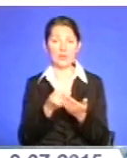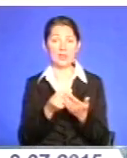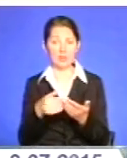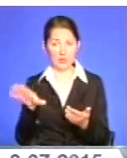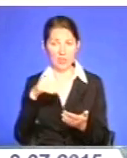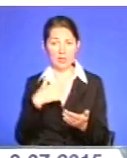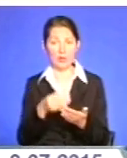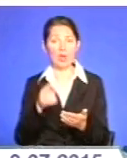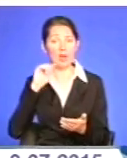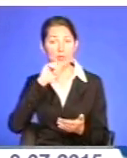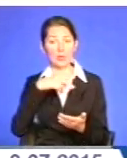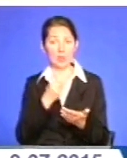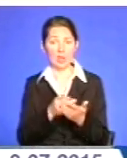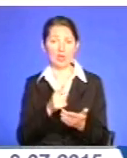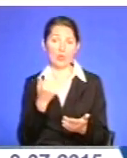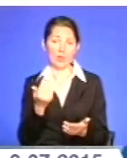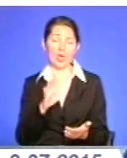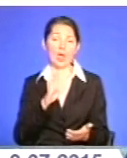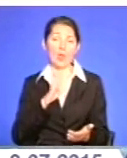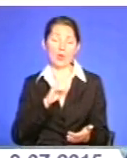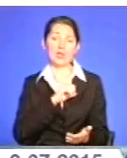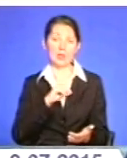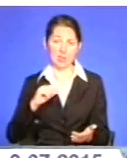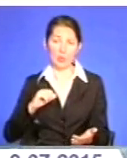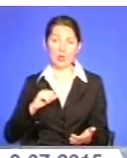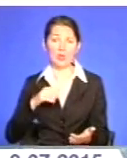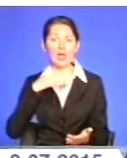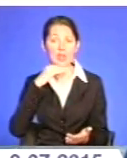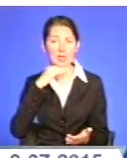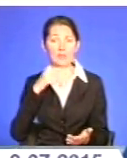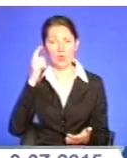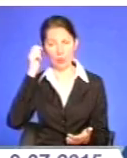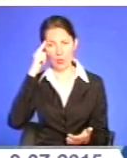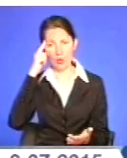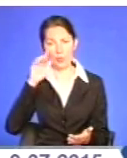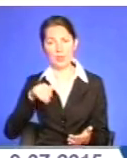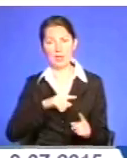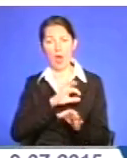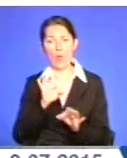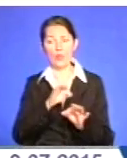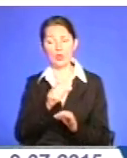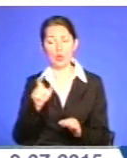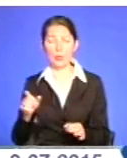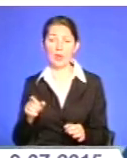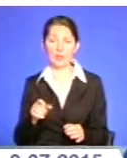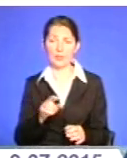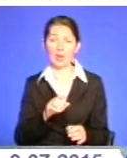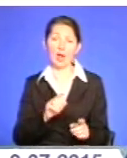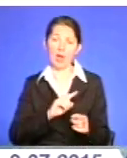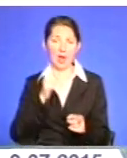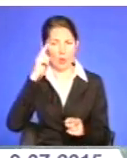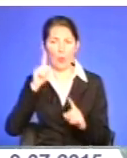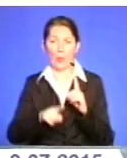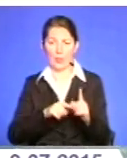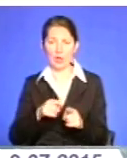були самодостатні, я думаю, що після обговорення з людьми вони ще передумають. У нас все-таки залишиться два адміністративних центри, тому що чим